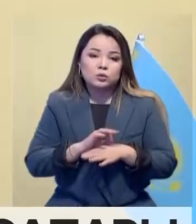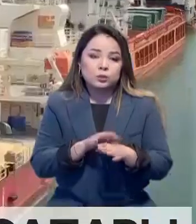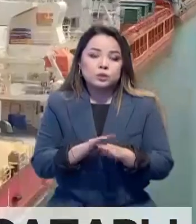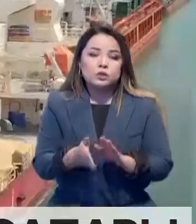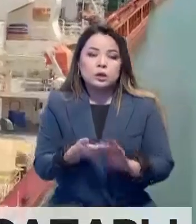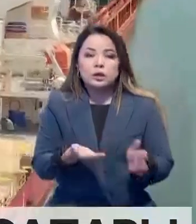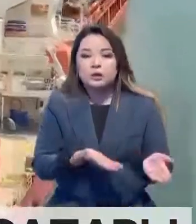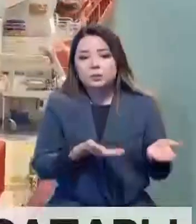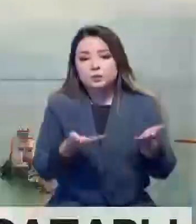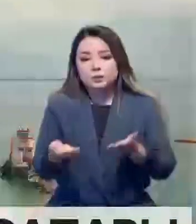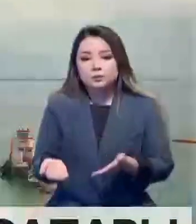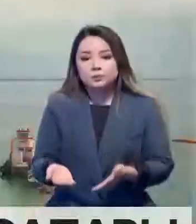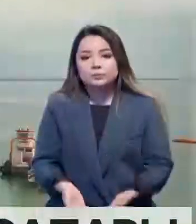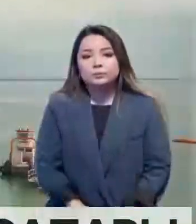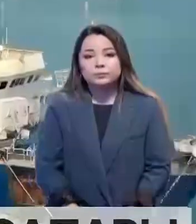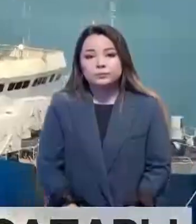шақырамын.